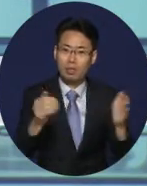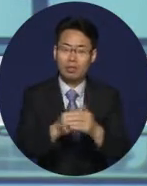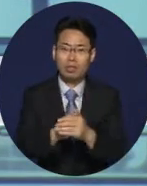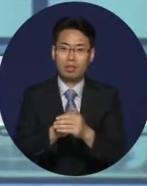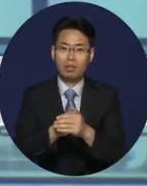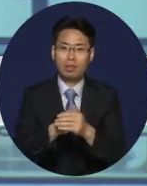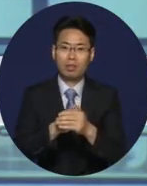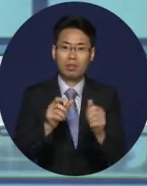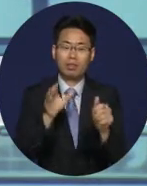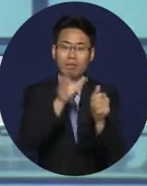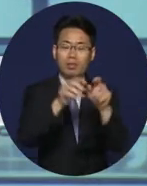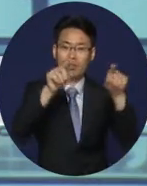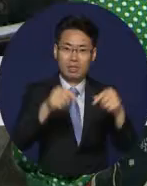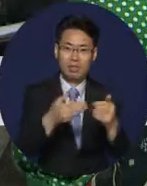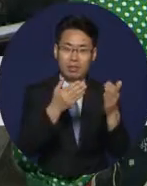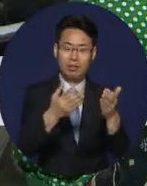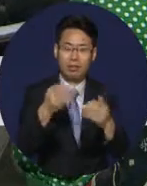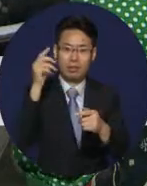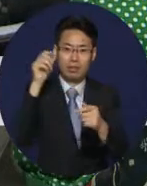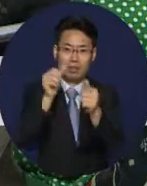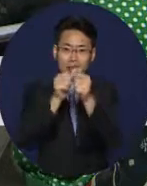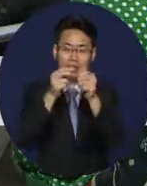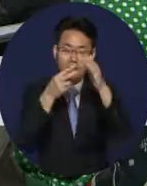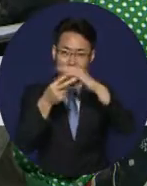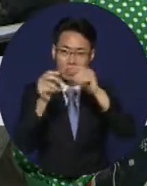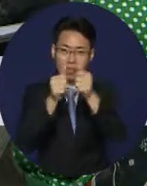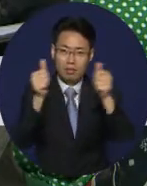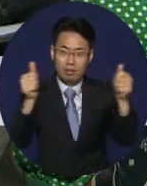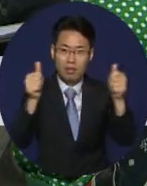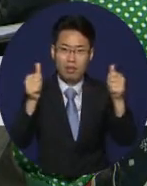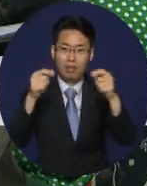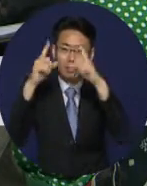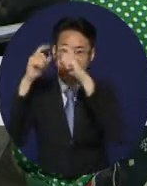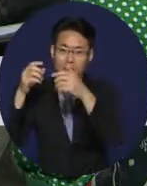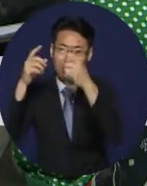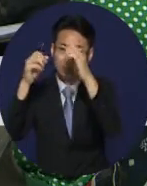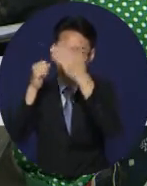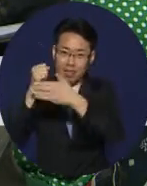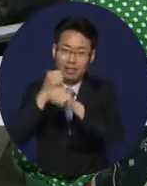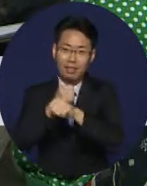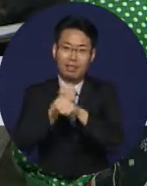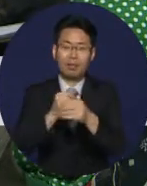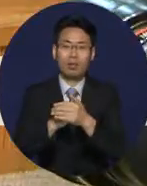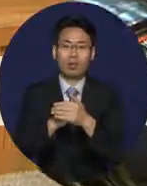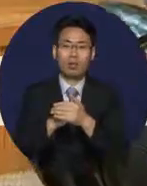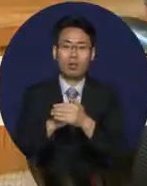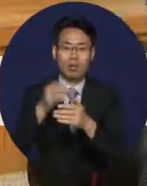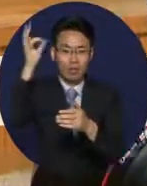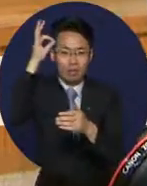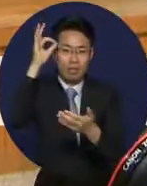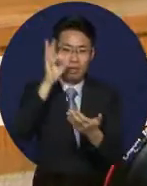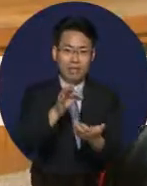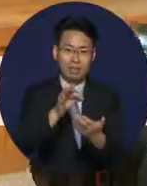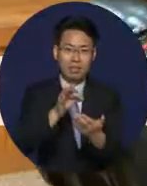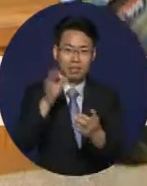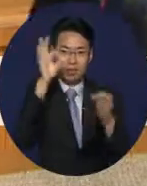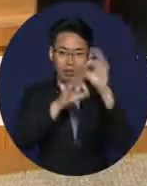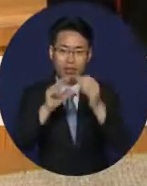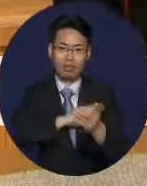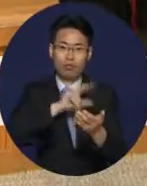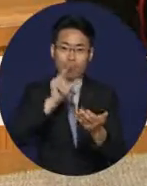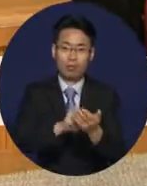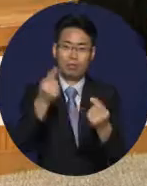시작으로 위촉장 수여, 비전 현수막 개첨과 기념 촬영 순으로 진행됐으며, 포항의 자산 및 가치 찾기를 주제로